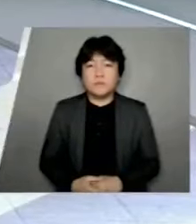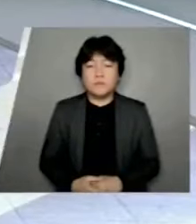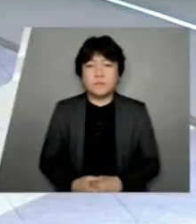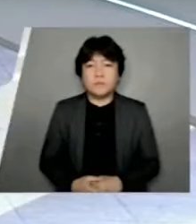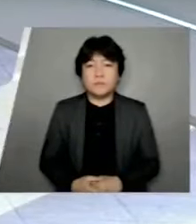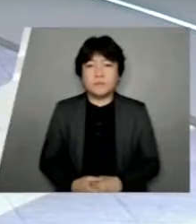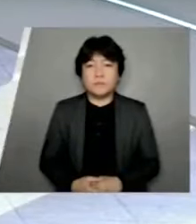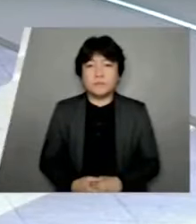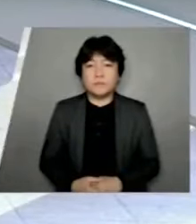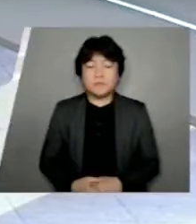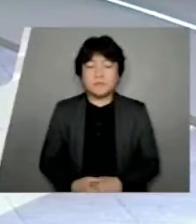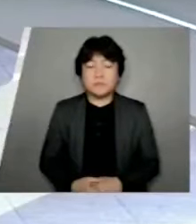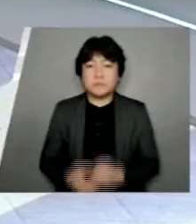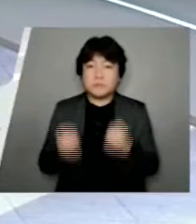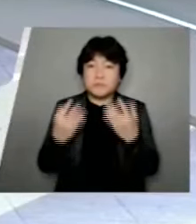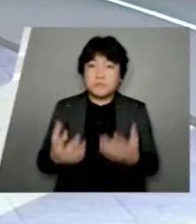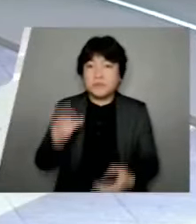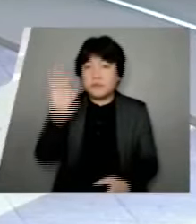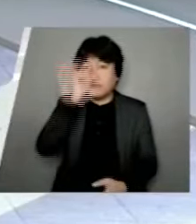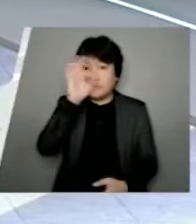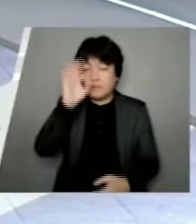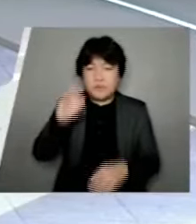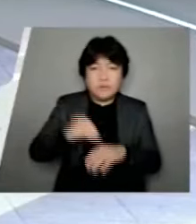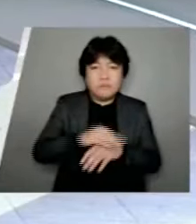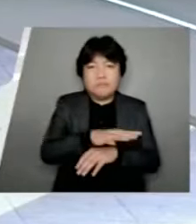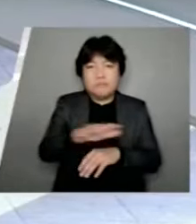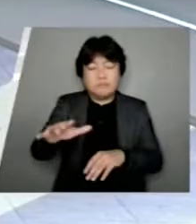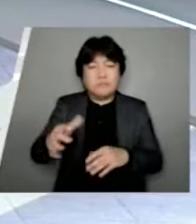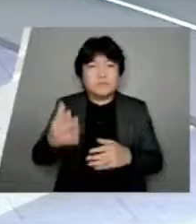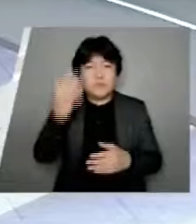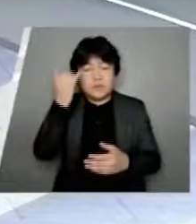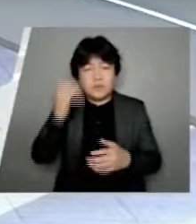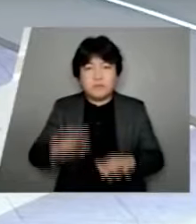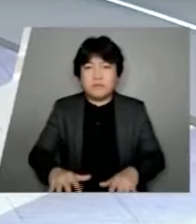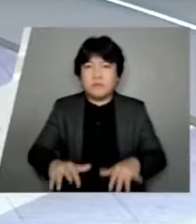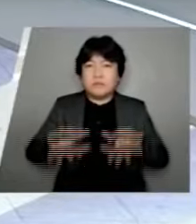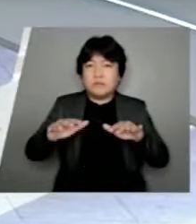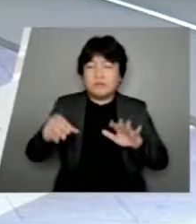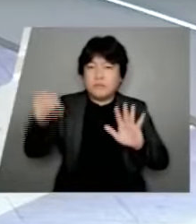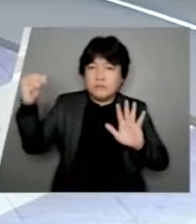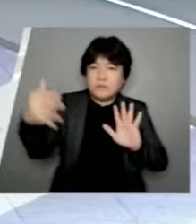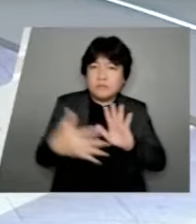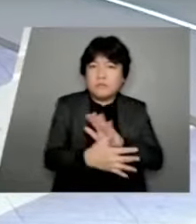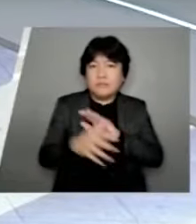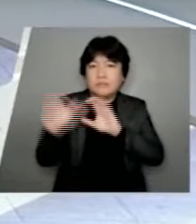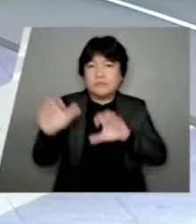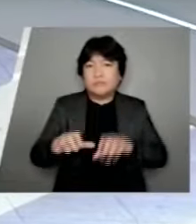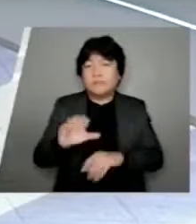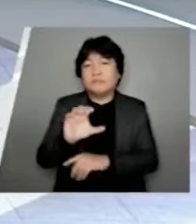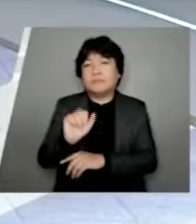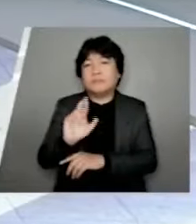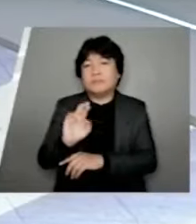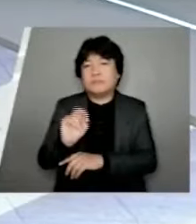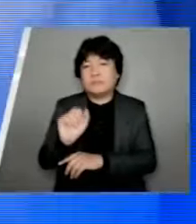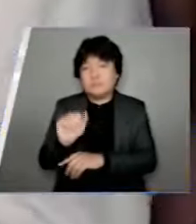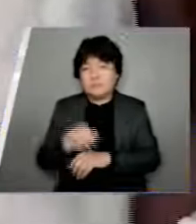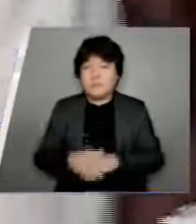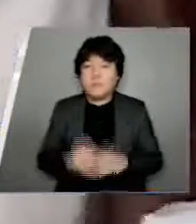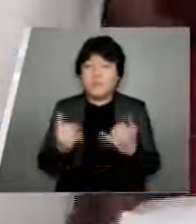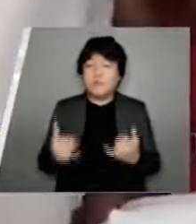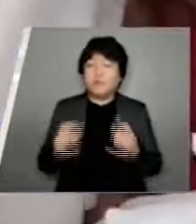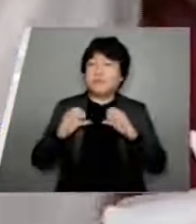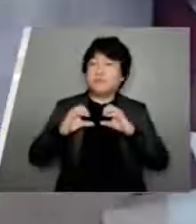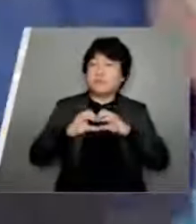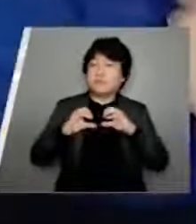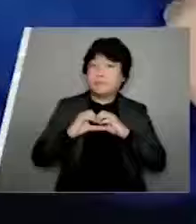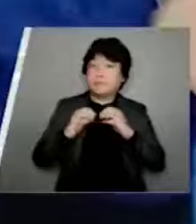Marami pong kababayan natin ang apektado ng matinding pagbaha dulot ng habagat at bagyong Karina. Kumikilos na ang GMA Kapuso